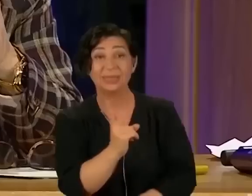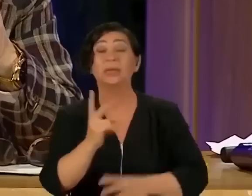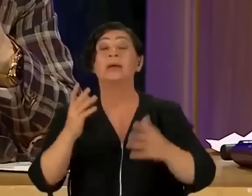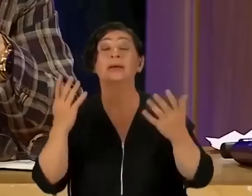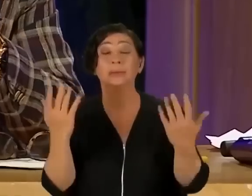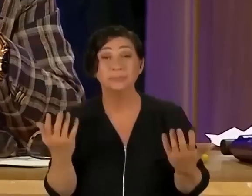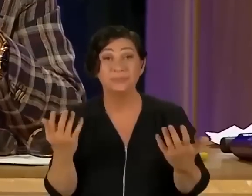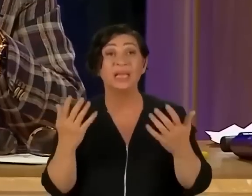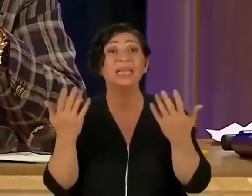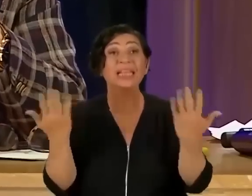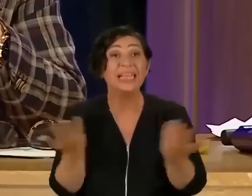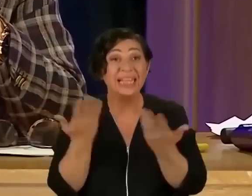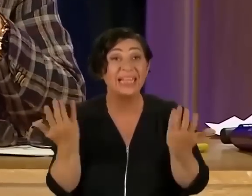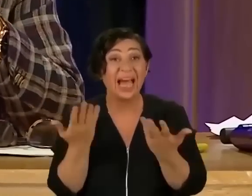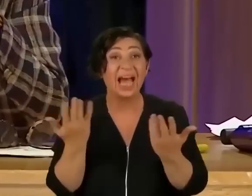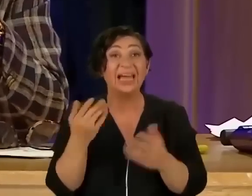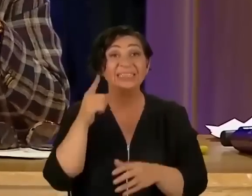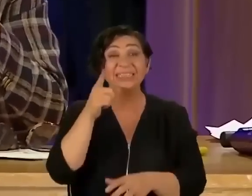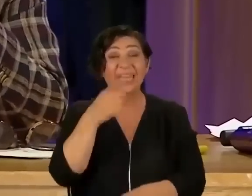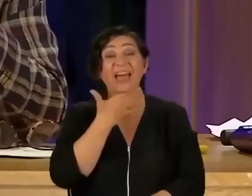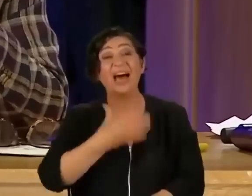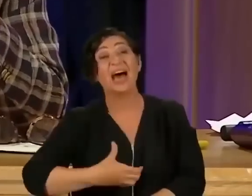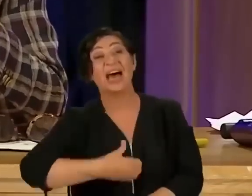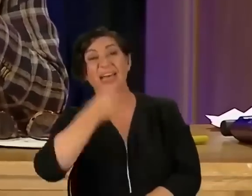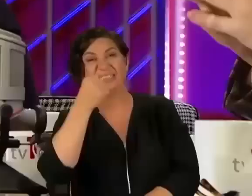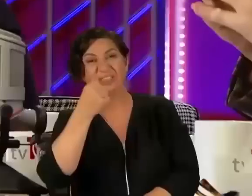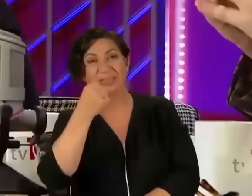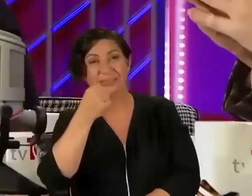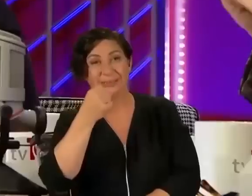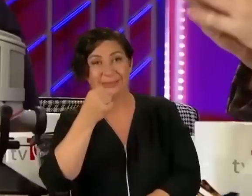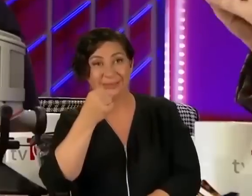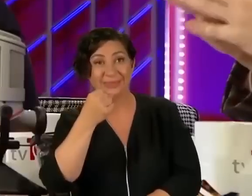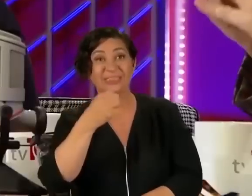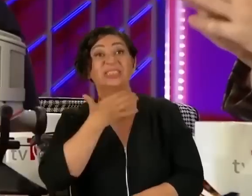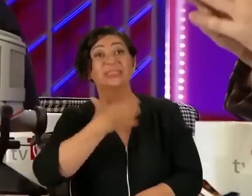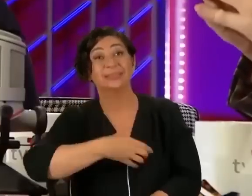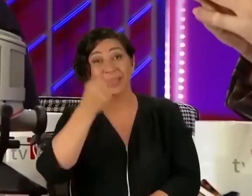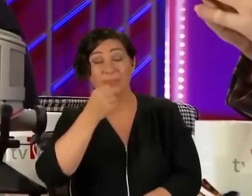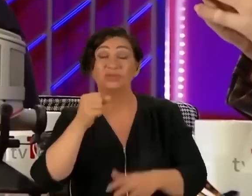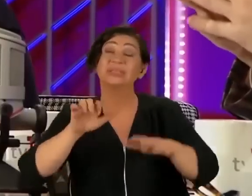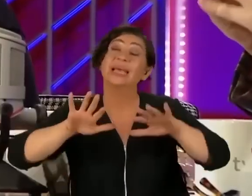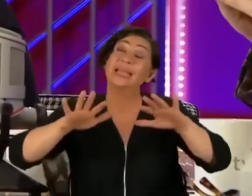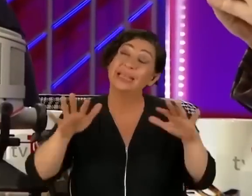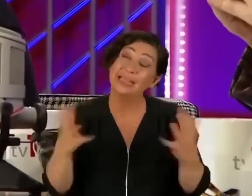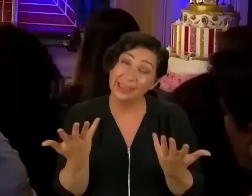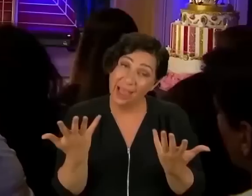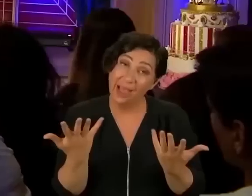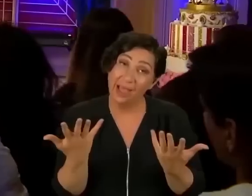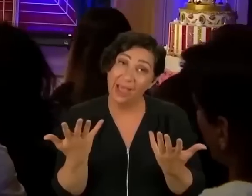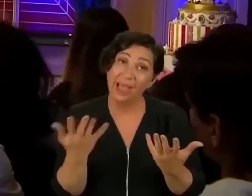Ve ya seni asacağız, idam edeceğiz. İdam edeceğiz. Ya